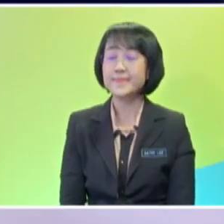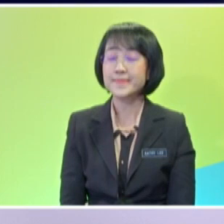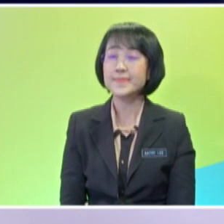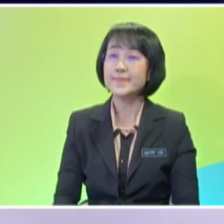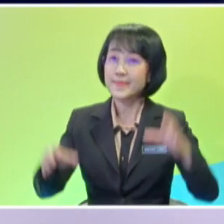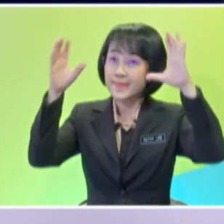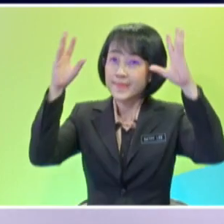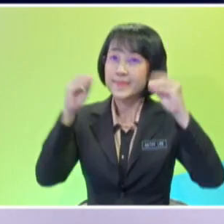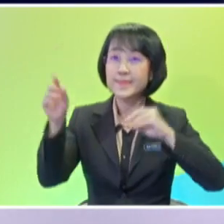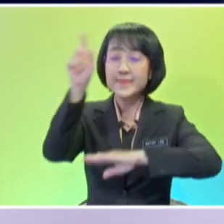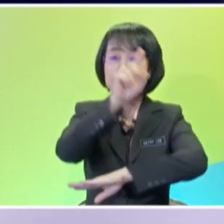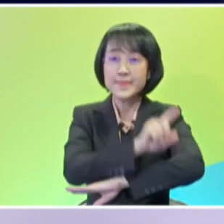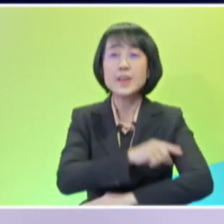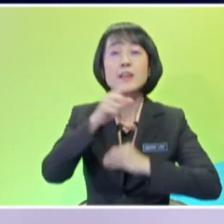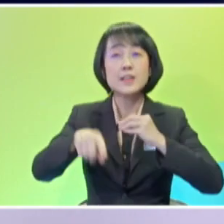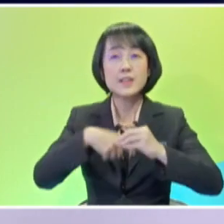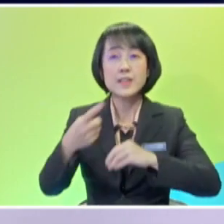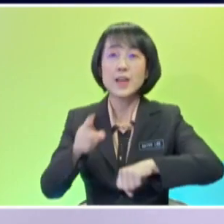Belajar adalah mengenai